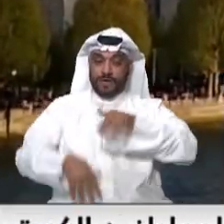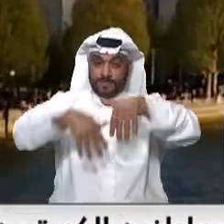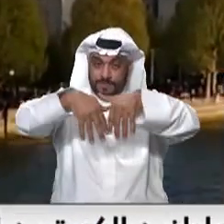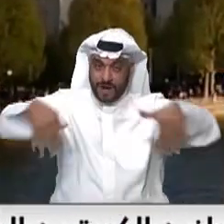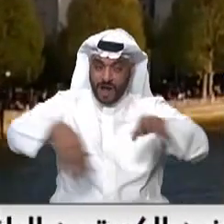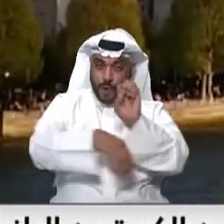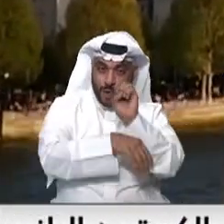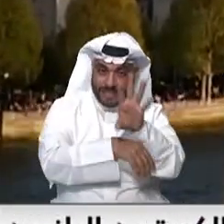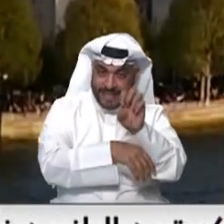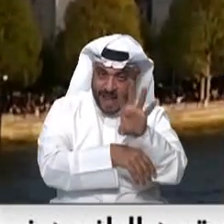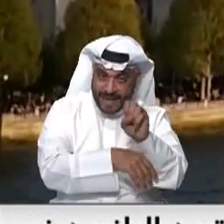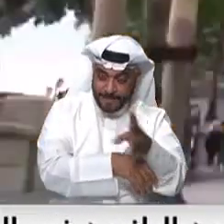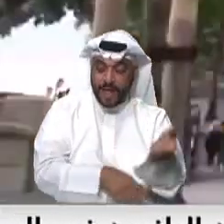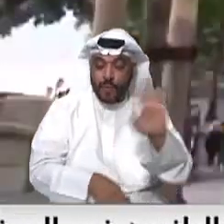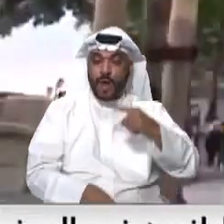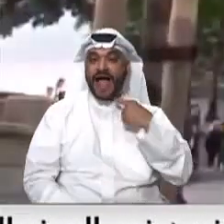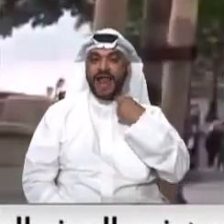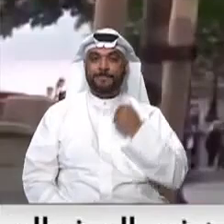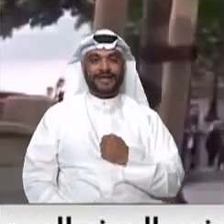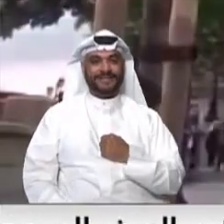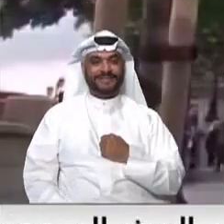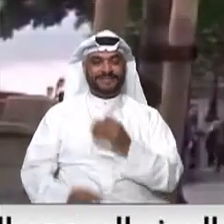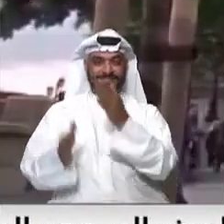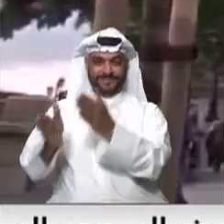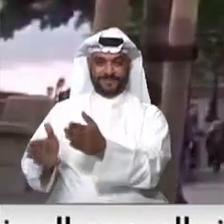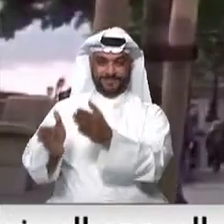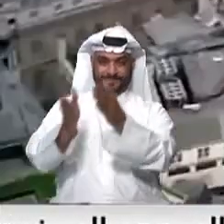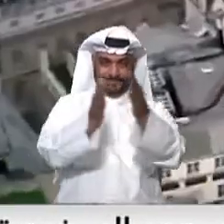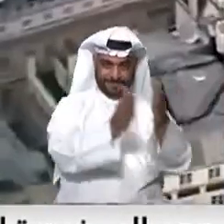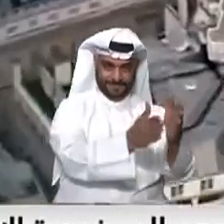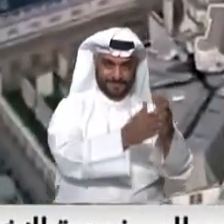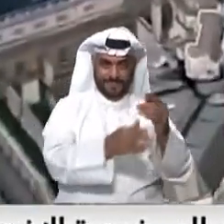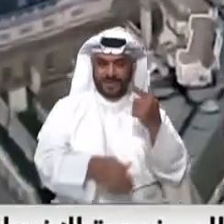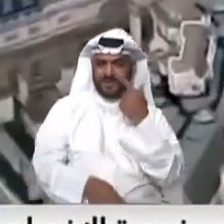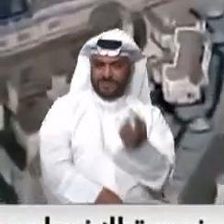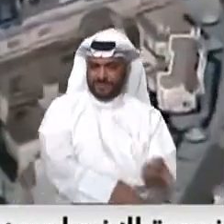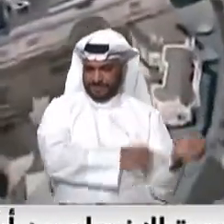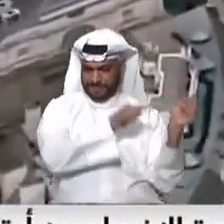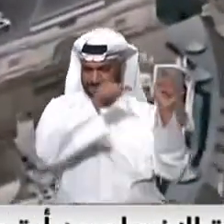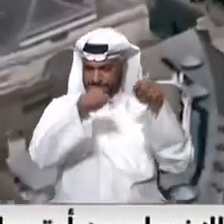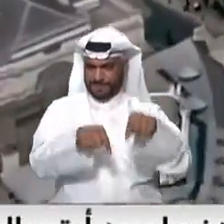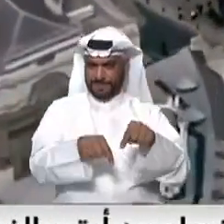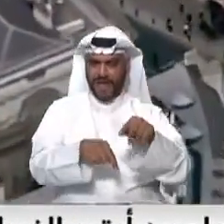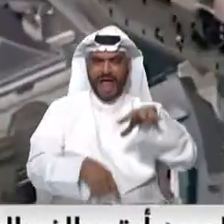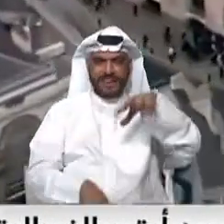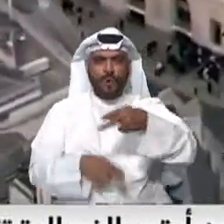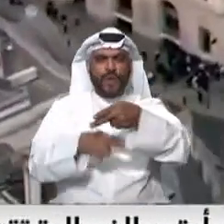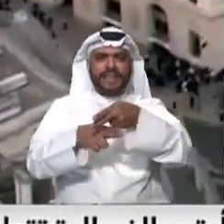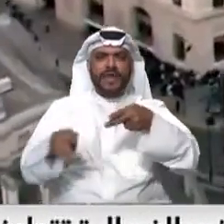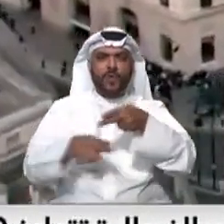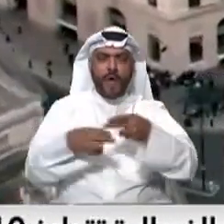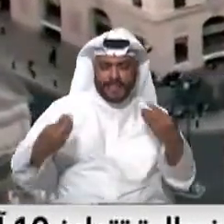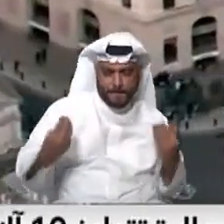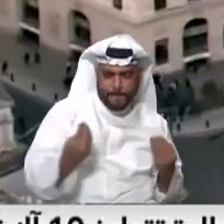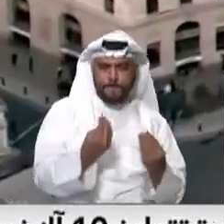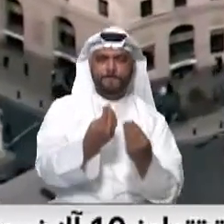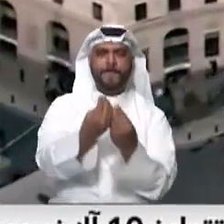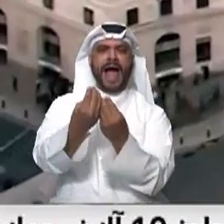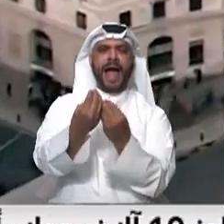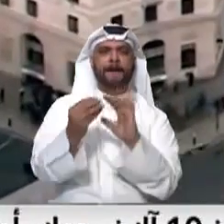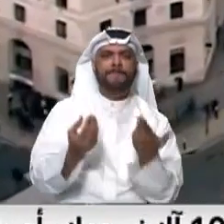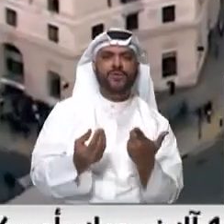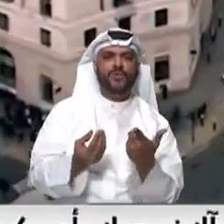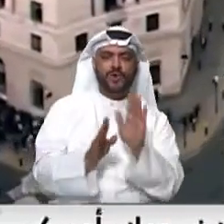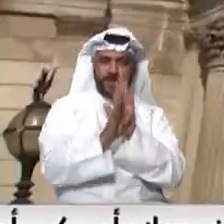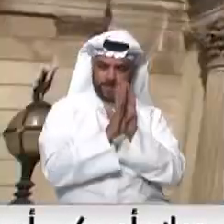وعلمية. بعد الحدود الجغرافية لم يكن يوما عائقا أمام الأعوام الطوال التي عاشتها دولة الكويت جنبا إلى جنب مع حليفتها